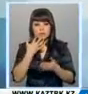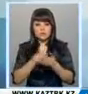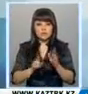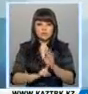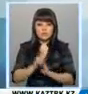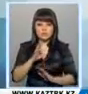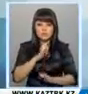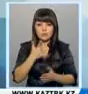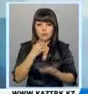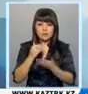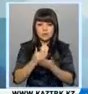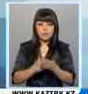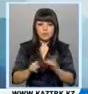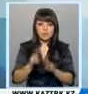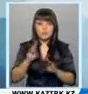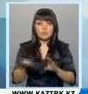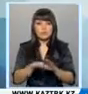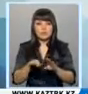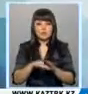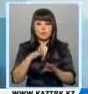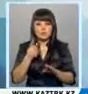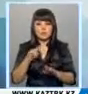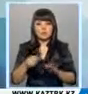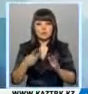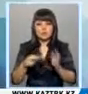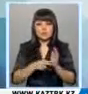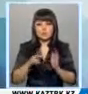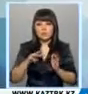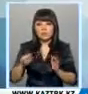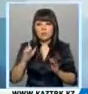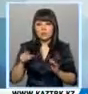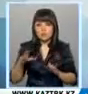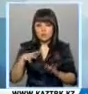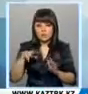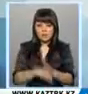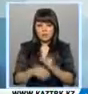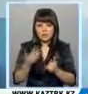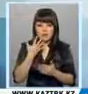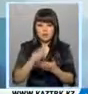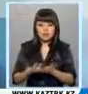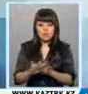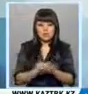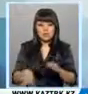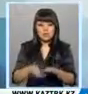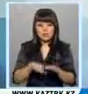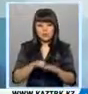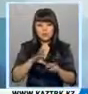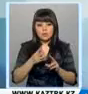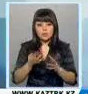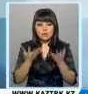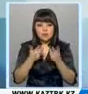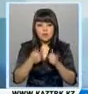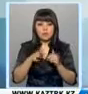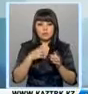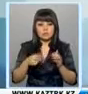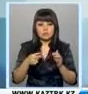міндетті зейнетақы жарнасы бойынша салымшылар саны 2,127 миллион адамды құрайды. Бұл жинақтаушы зейнетақы жүйесіндегі